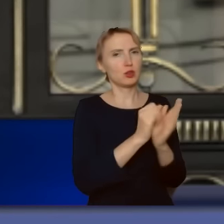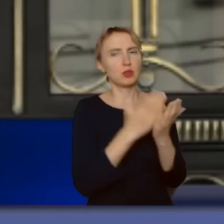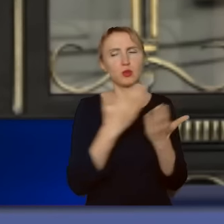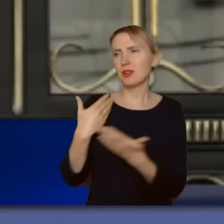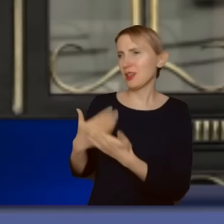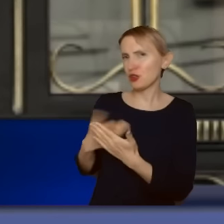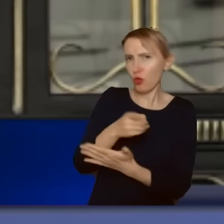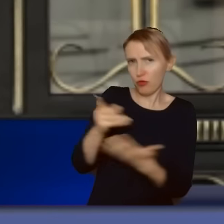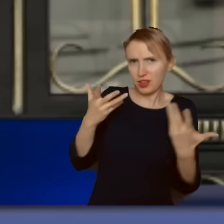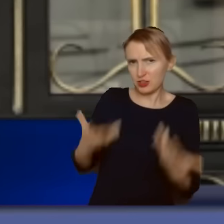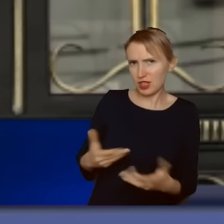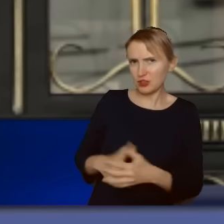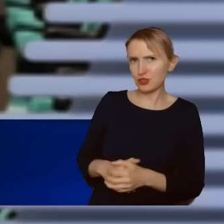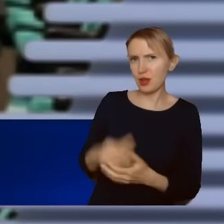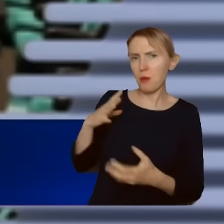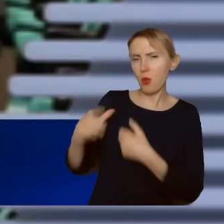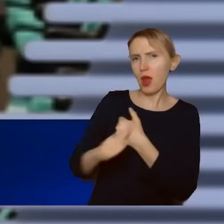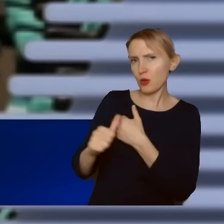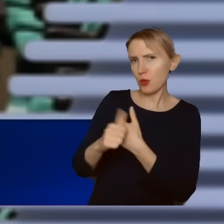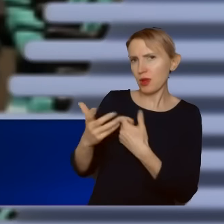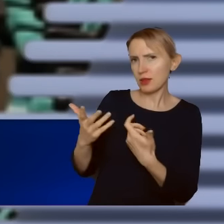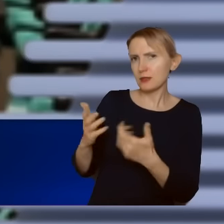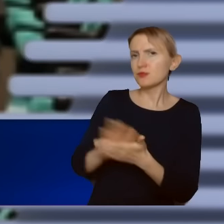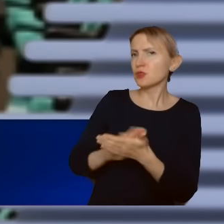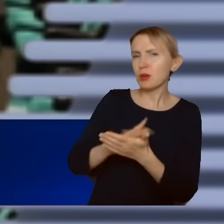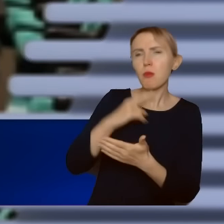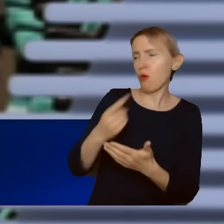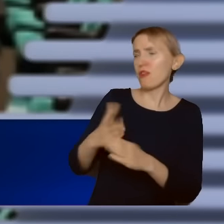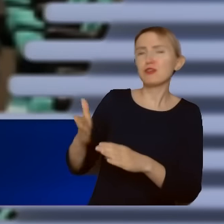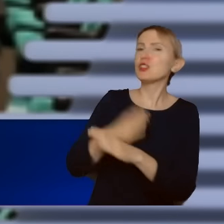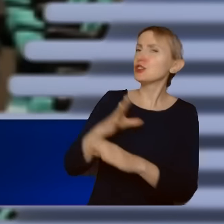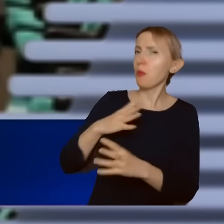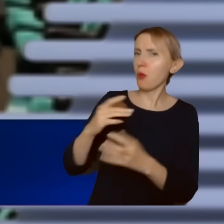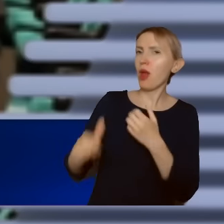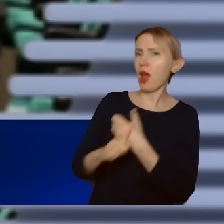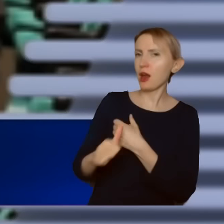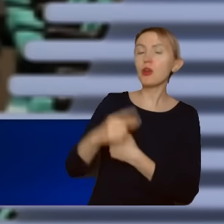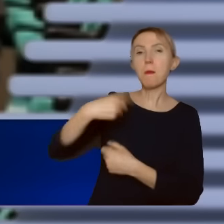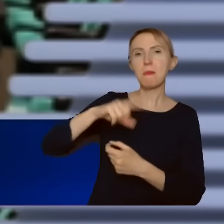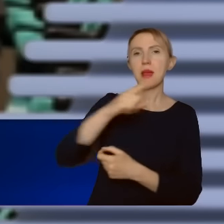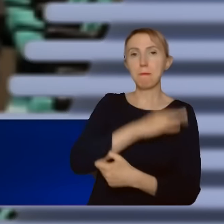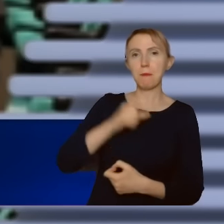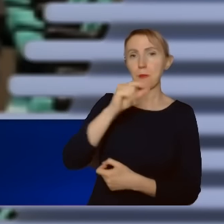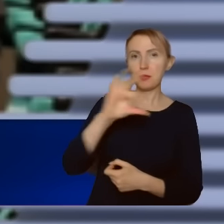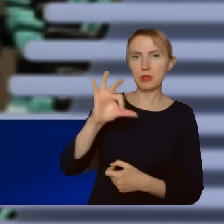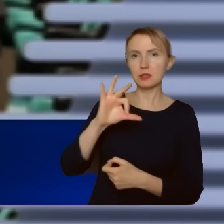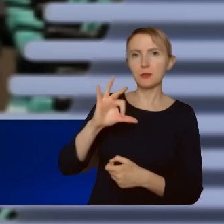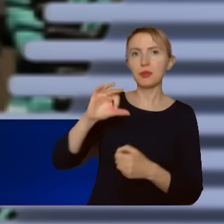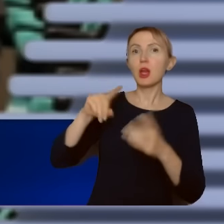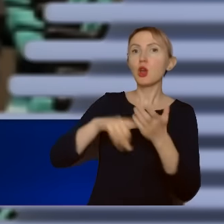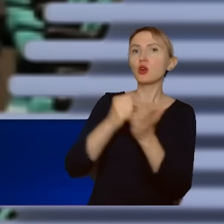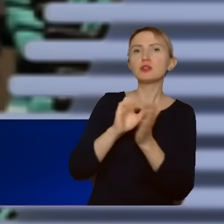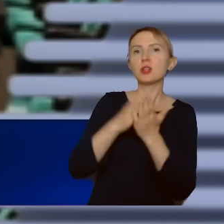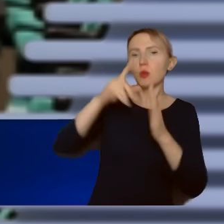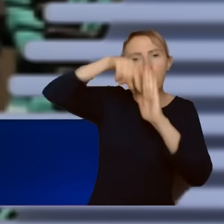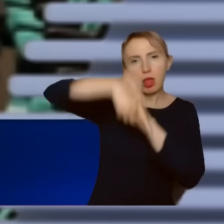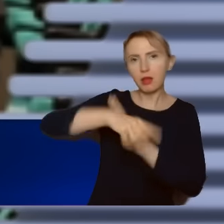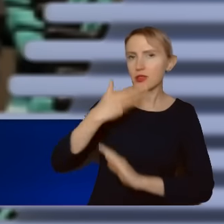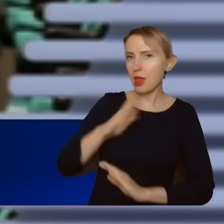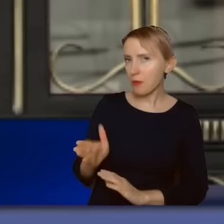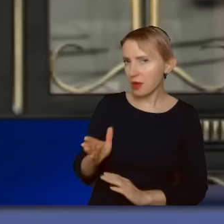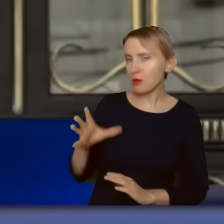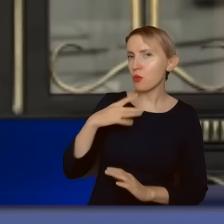chcieliście. Wtedy były takie argumenty. Wtedy były takie argumenty. My z PiSem gmerać w konstytucji nie będziemy. Tak mówiła było wówczas